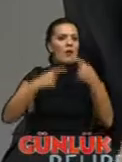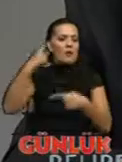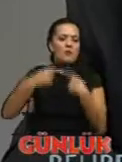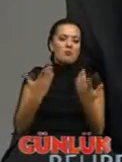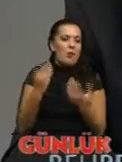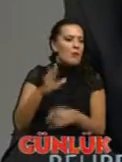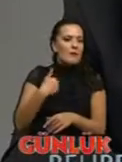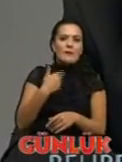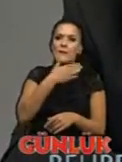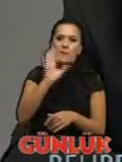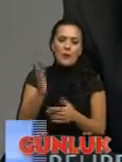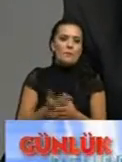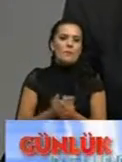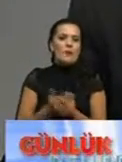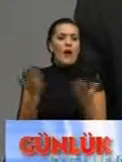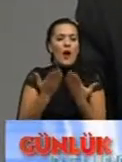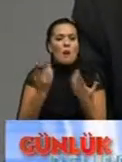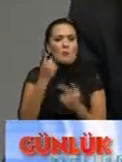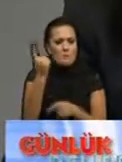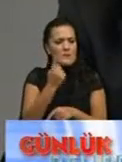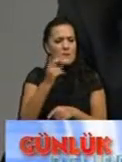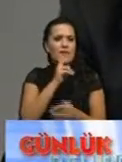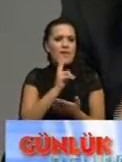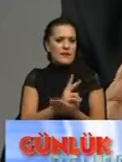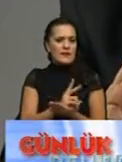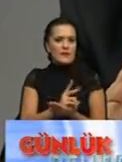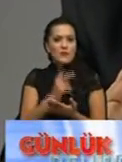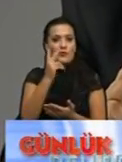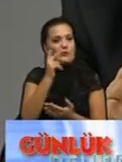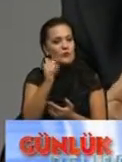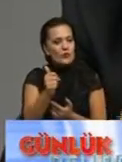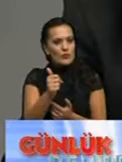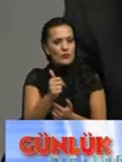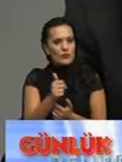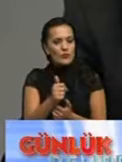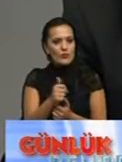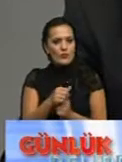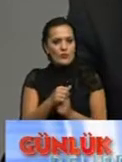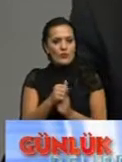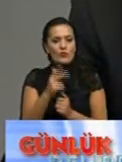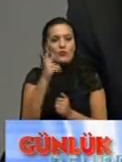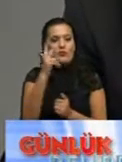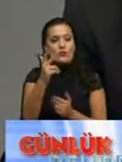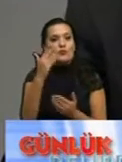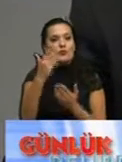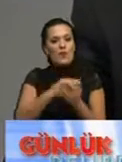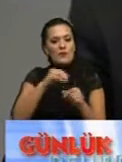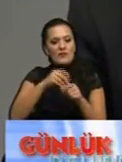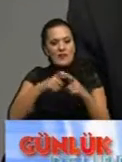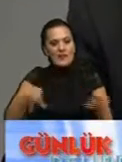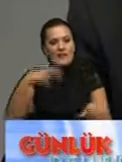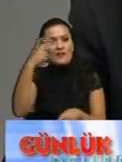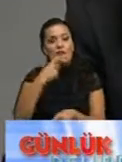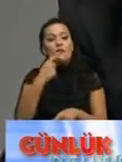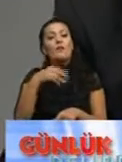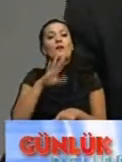olabilir bilmem. Ama bir şey kesin. Yani 3 gün 3 program sahnede olmadığı